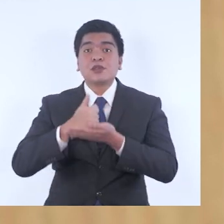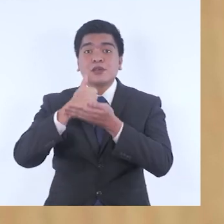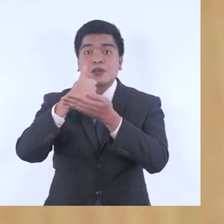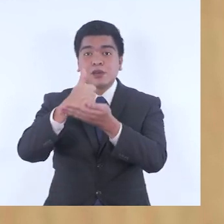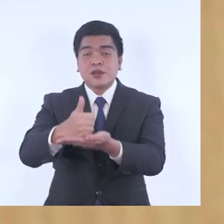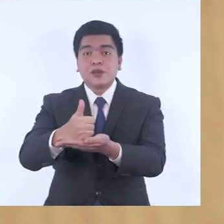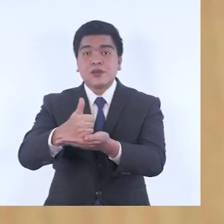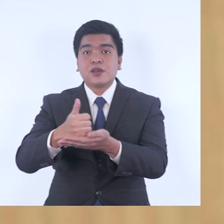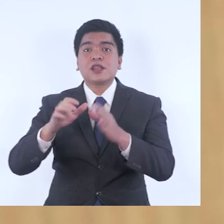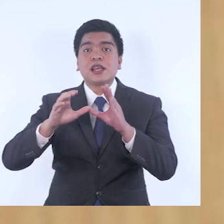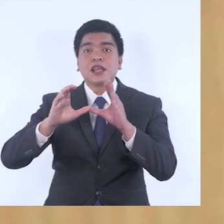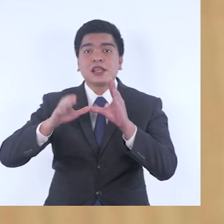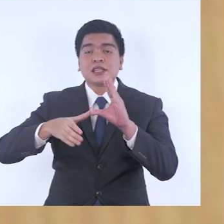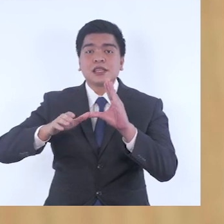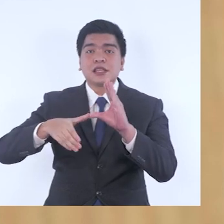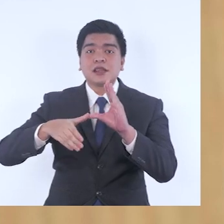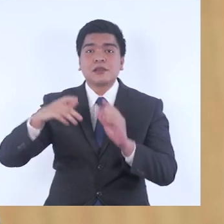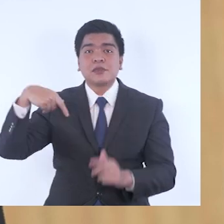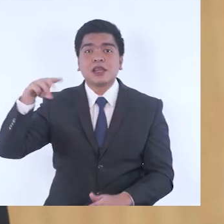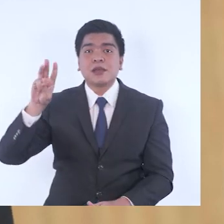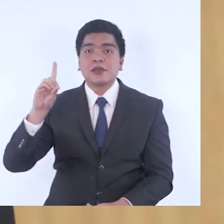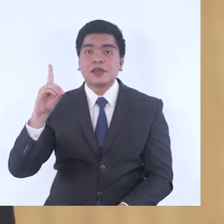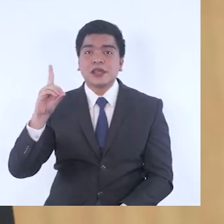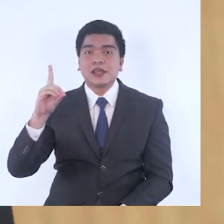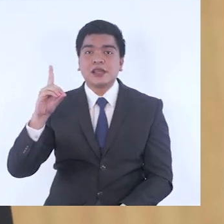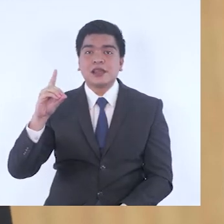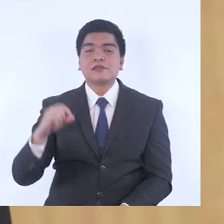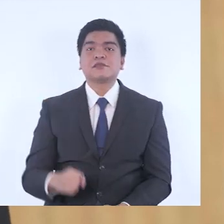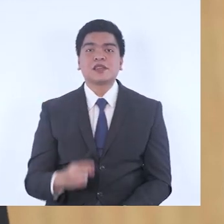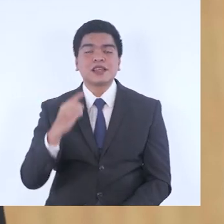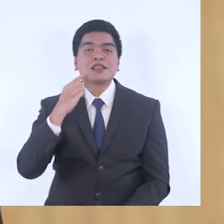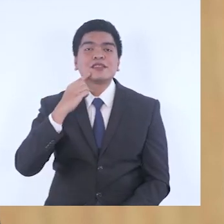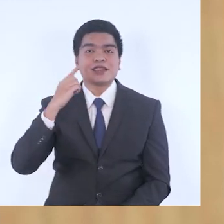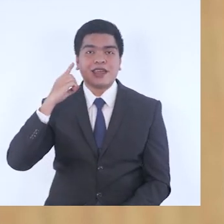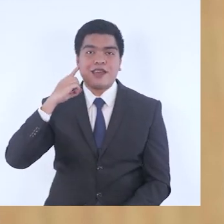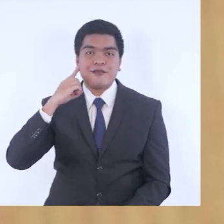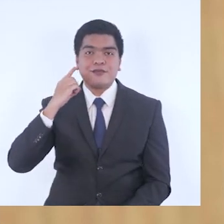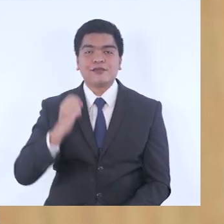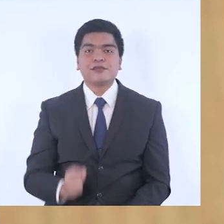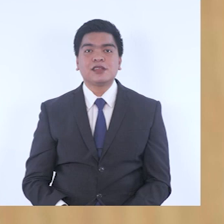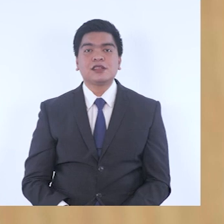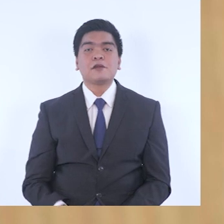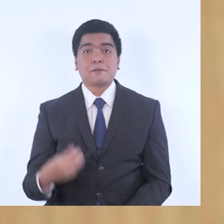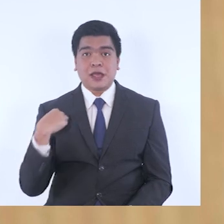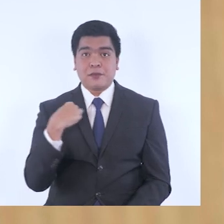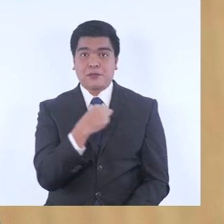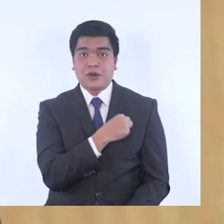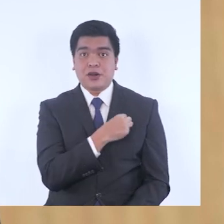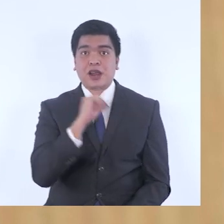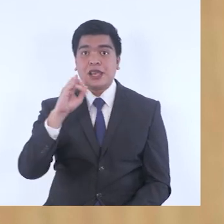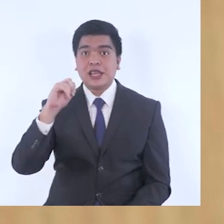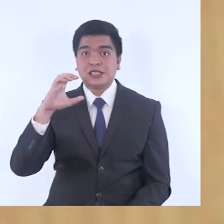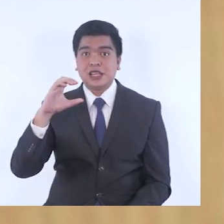nasa uring differently abled, particular na po sa mga deaf, kaanib man sa iglesia o